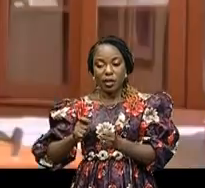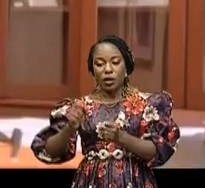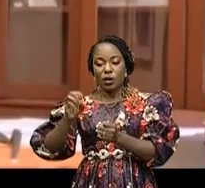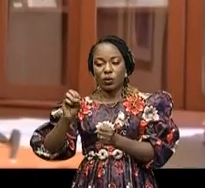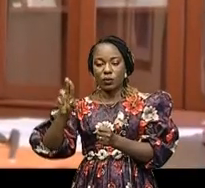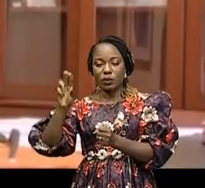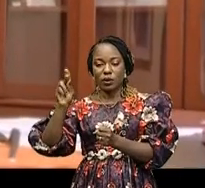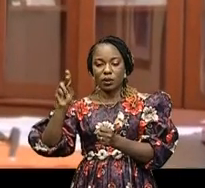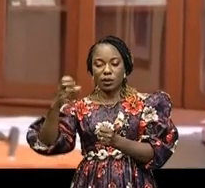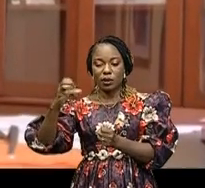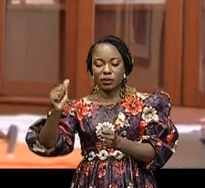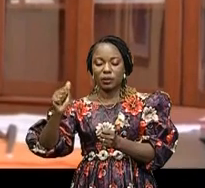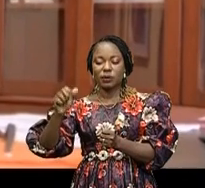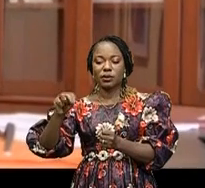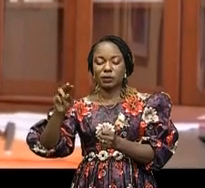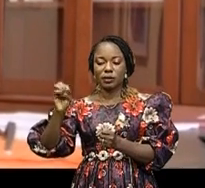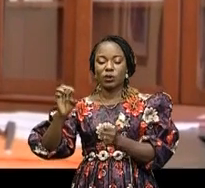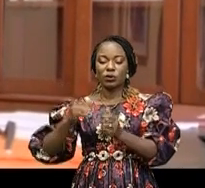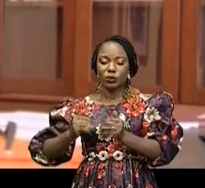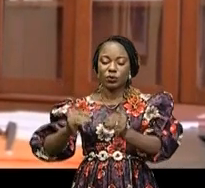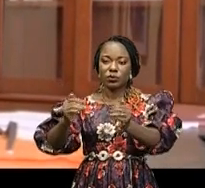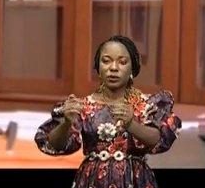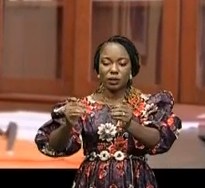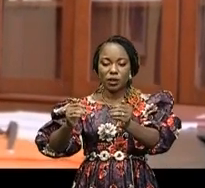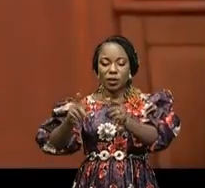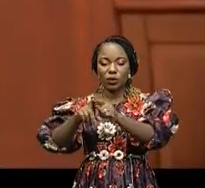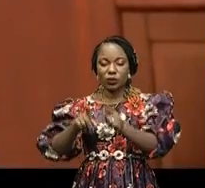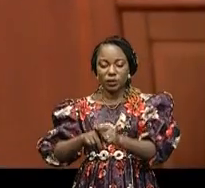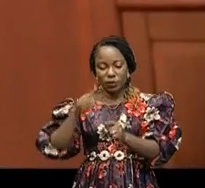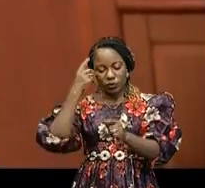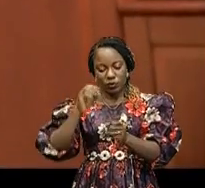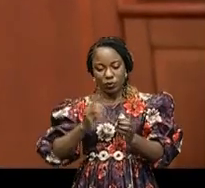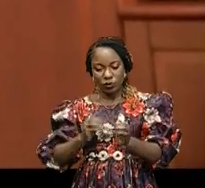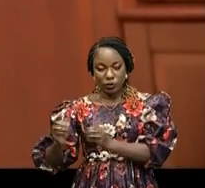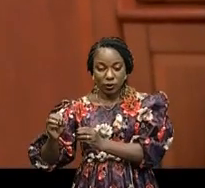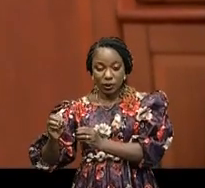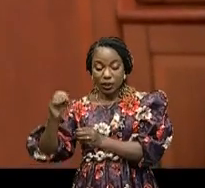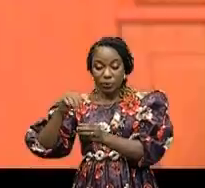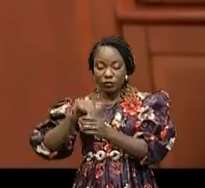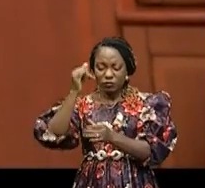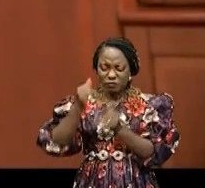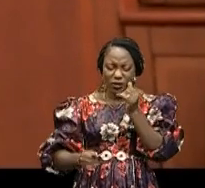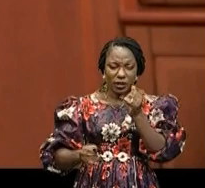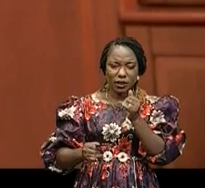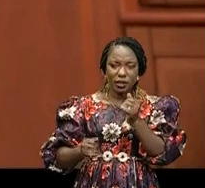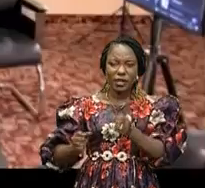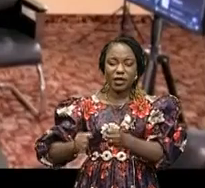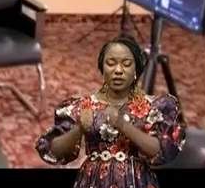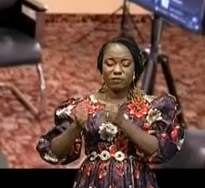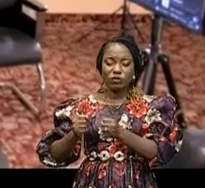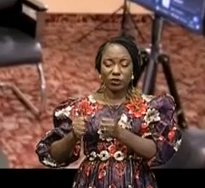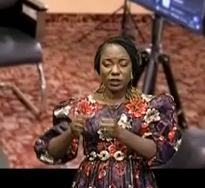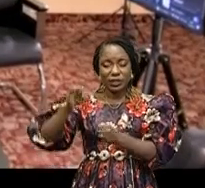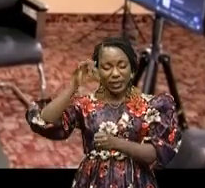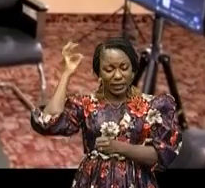des opérations antérieures et de poursuivre des opérations d'envergure en vue d'anéantir totalement les forces ethnies dans